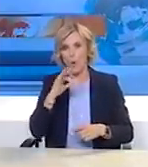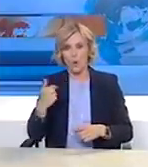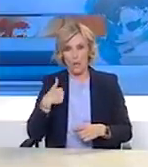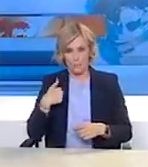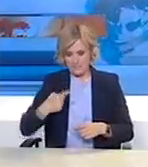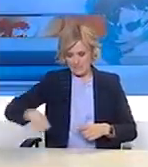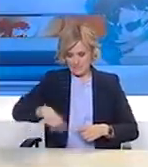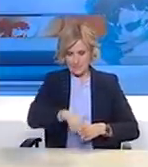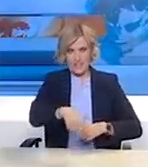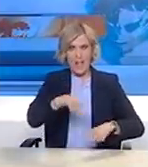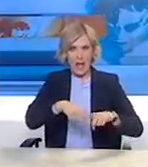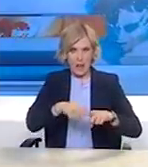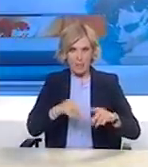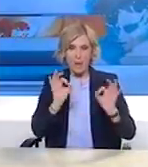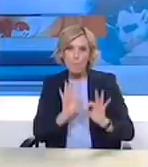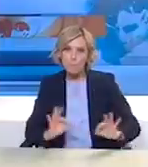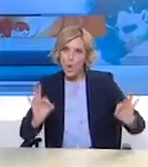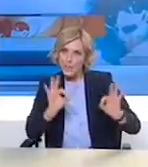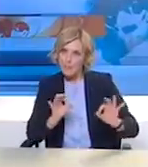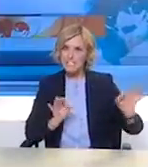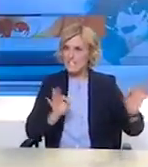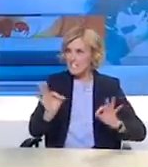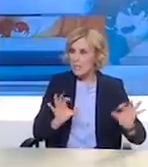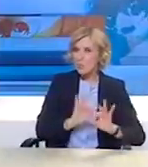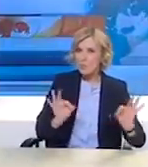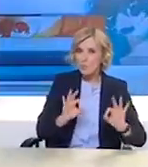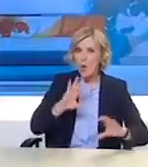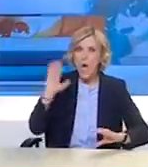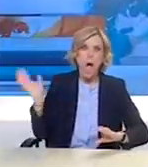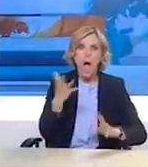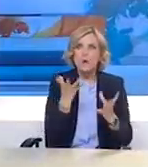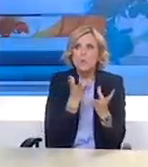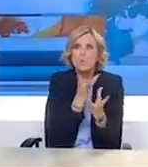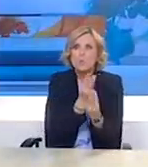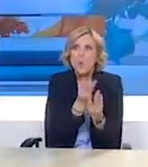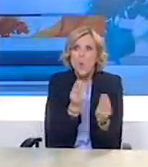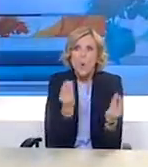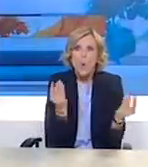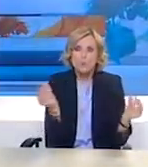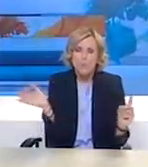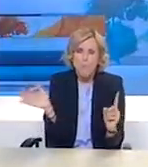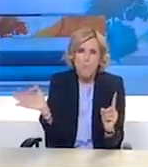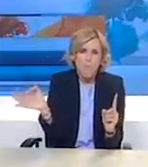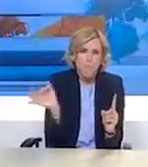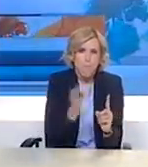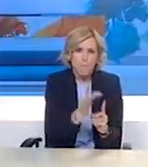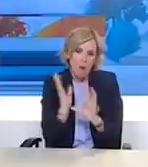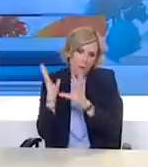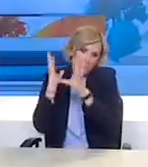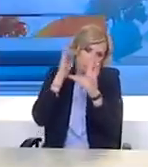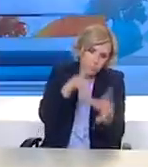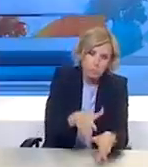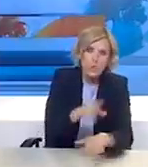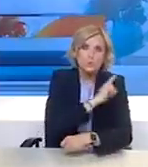και για το χειρότερο σενάριο. Έχουμε σχεδιάσει αυτά τα σενάρια και εφόσον χρειαστεί θα τα